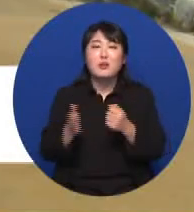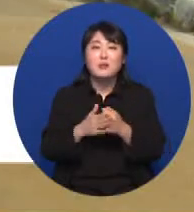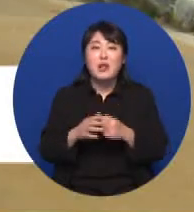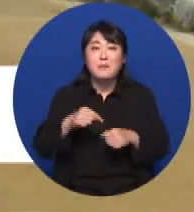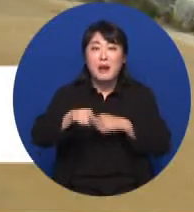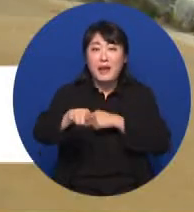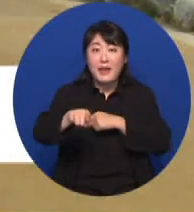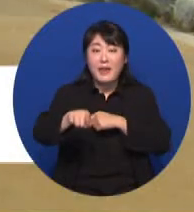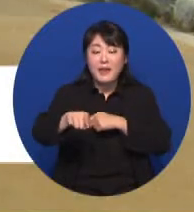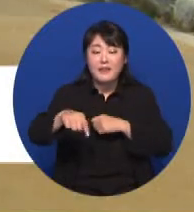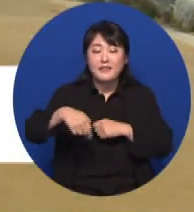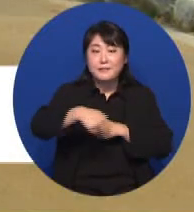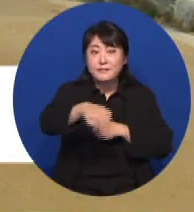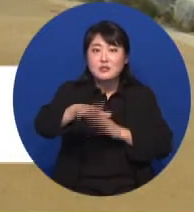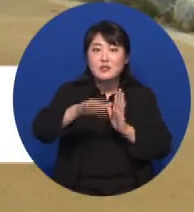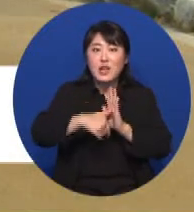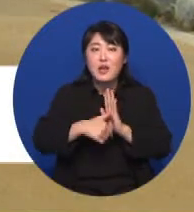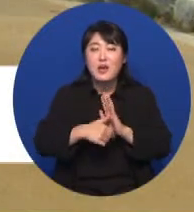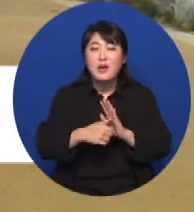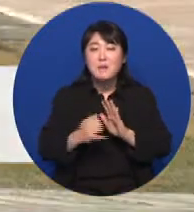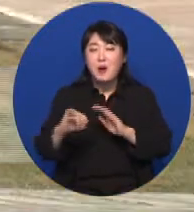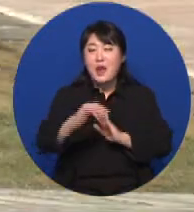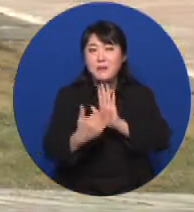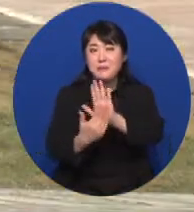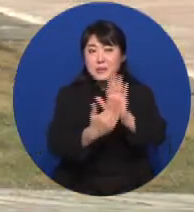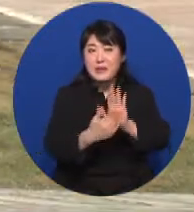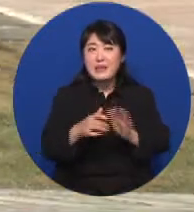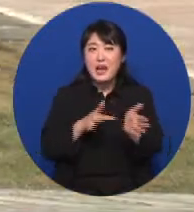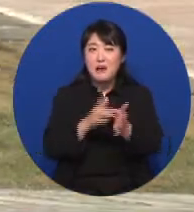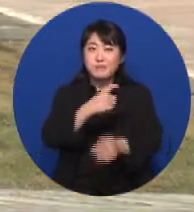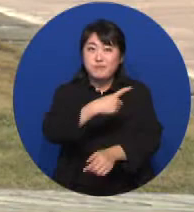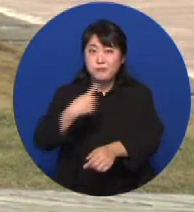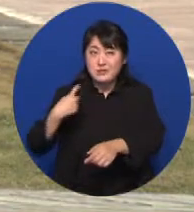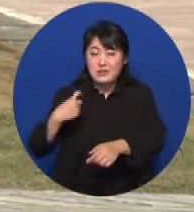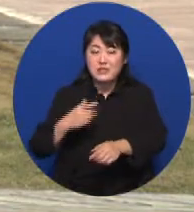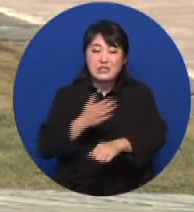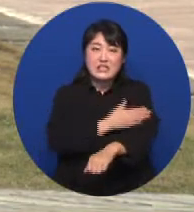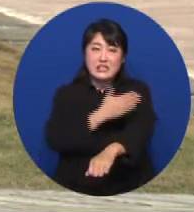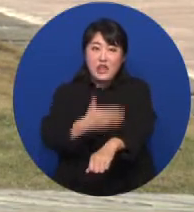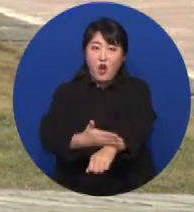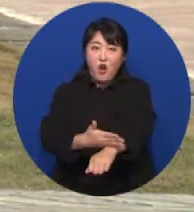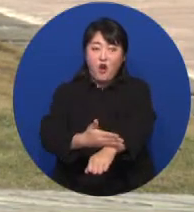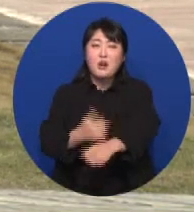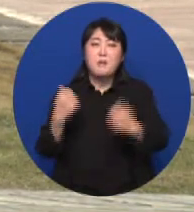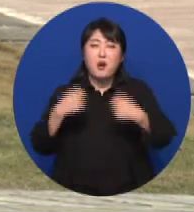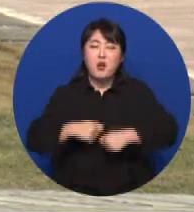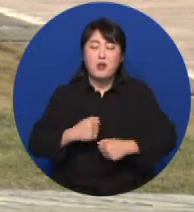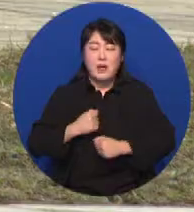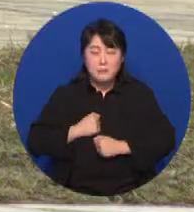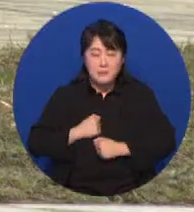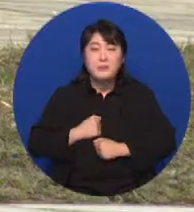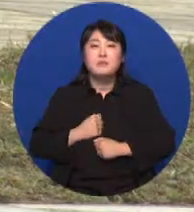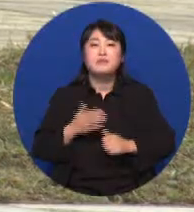활동을 할 때는 진드기 기피제를 뿌리고 긴 옷을 입는 등 예방 수칙을 지켜 줄 것을 당부했습니다